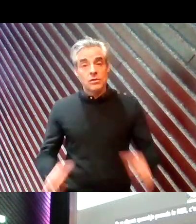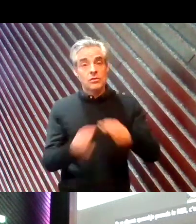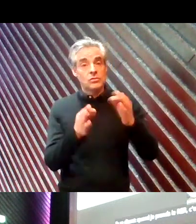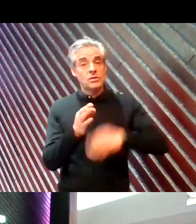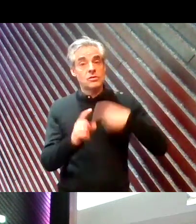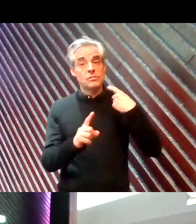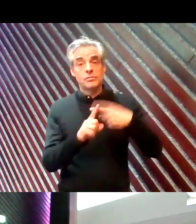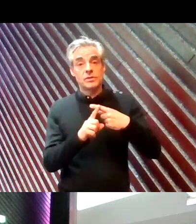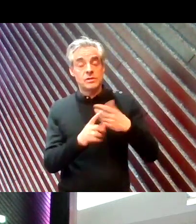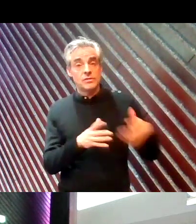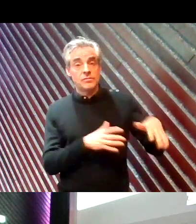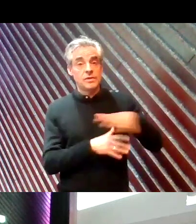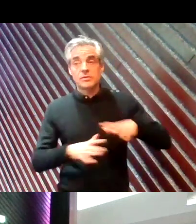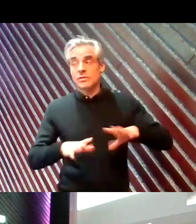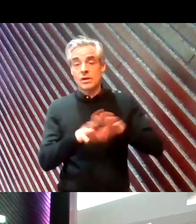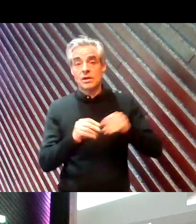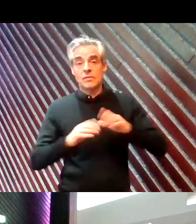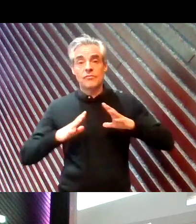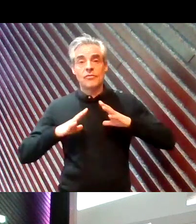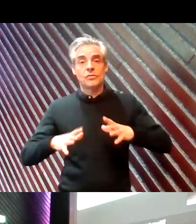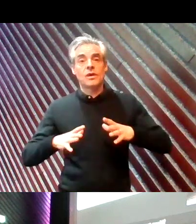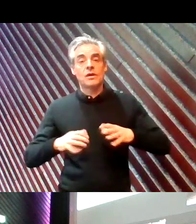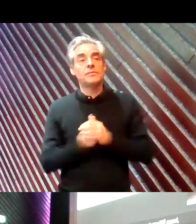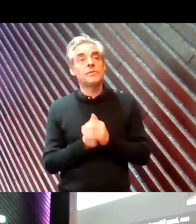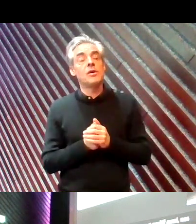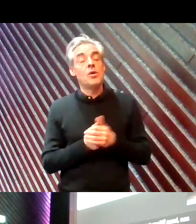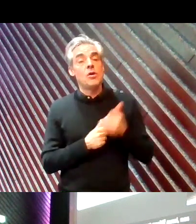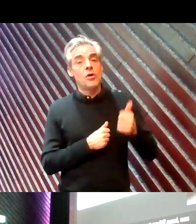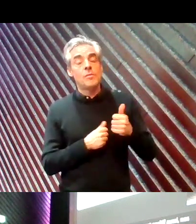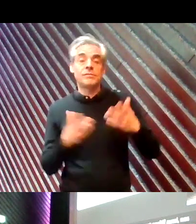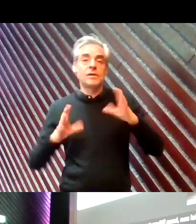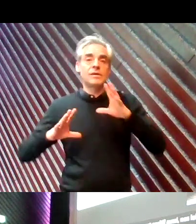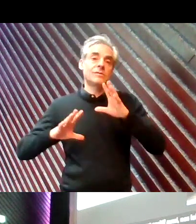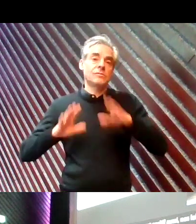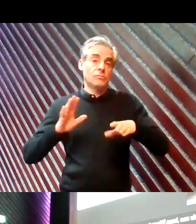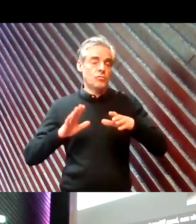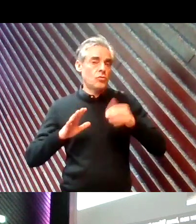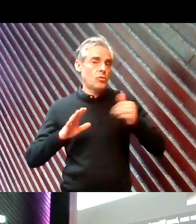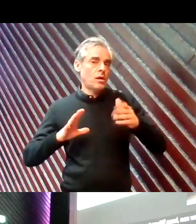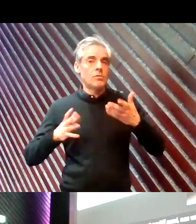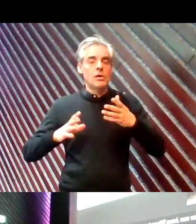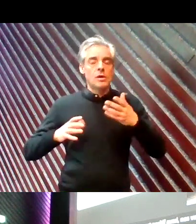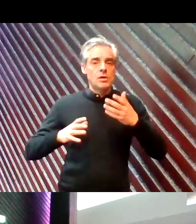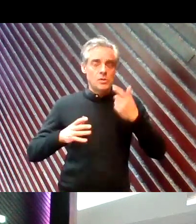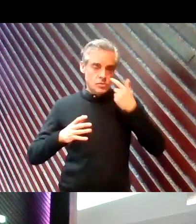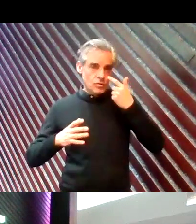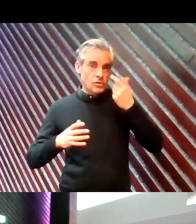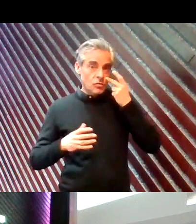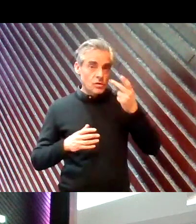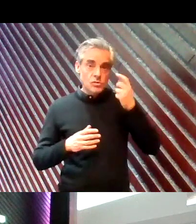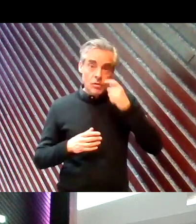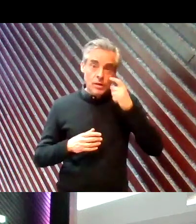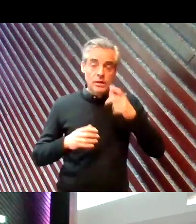positif, nos volontaires. En gros, ils ont expérimenté à leur échelle que leur action ou finalement